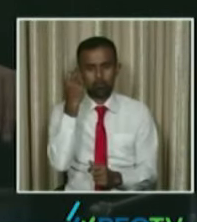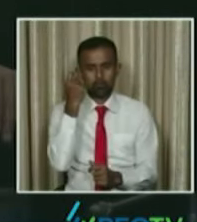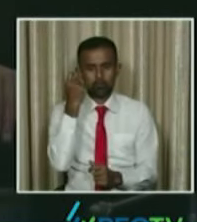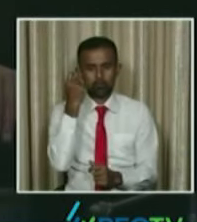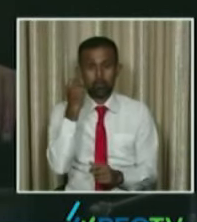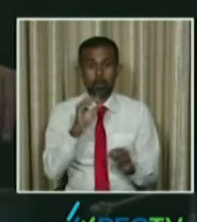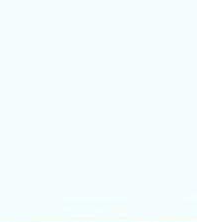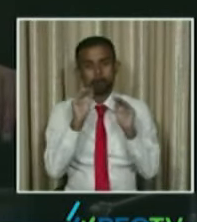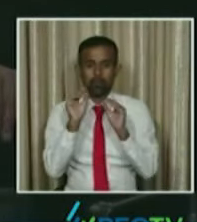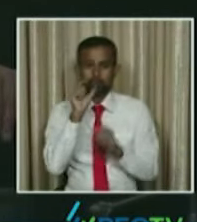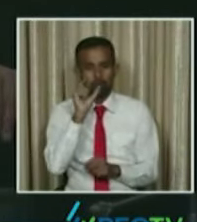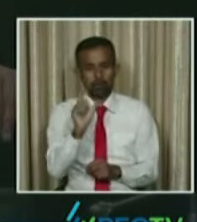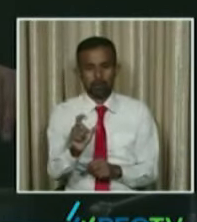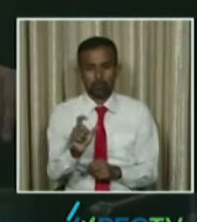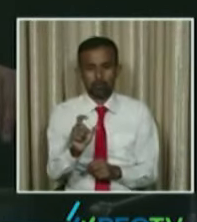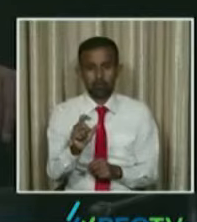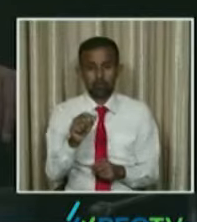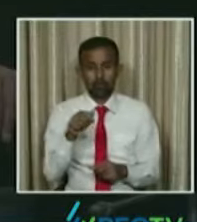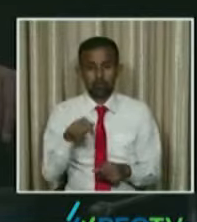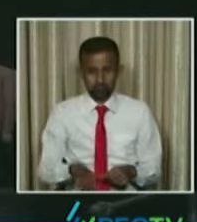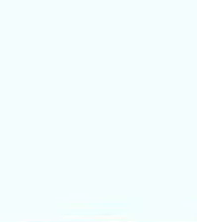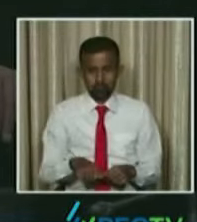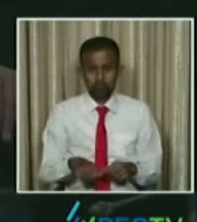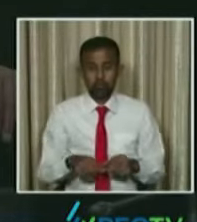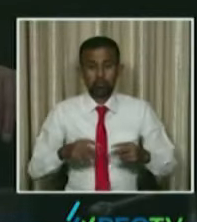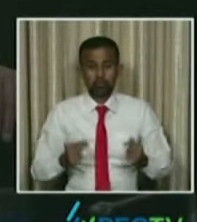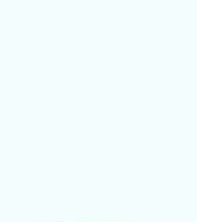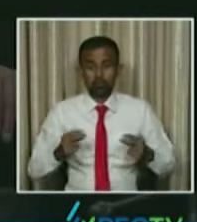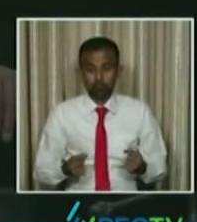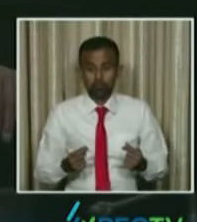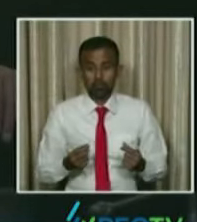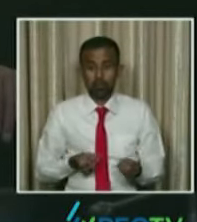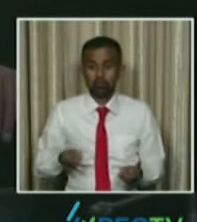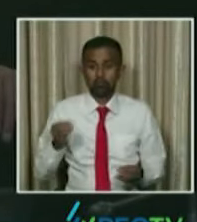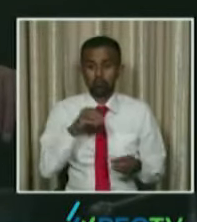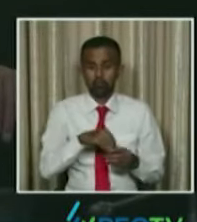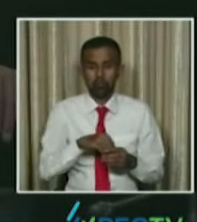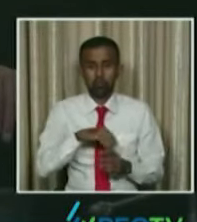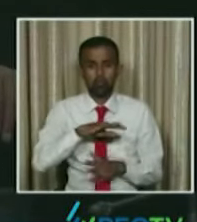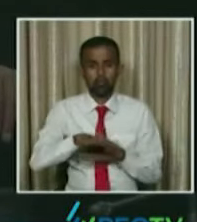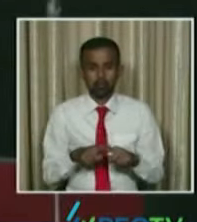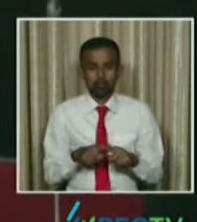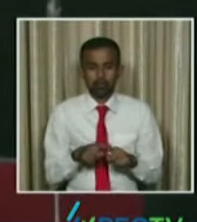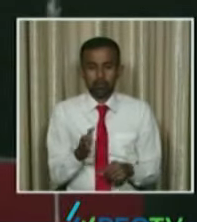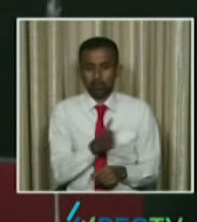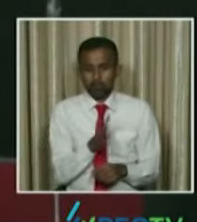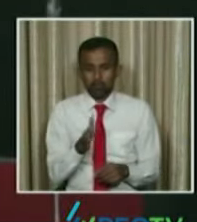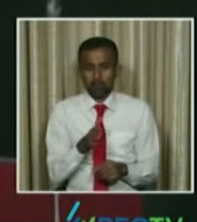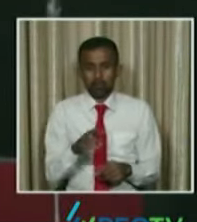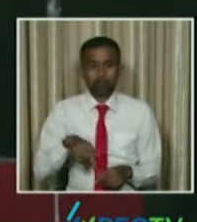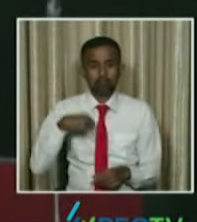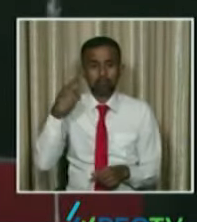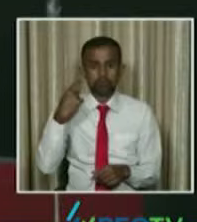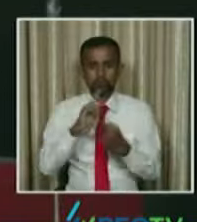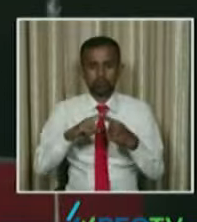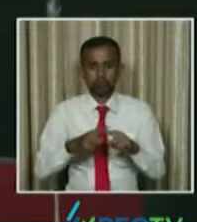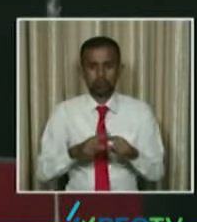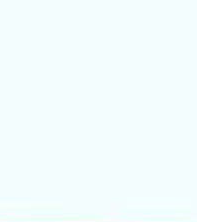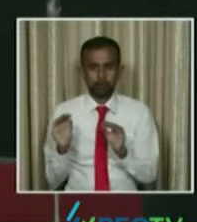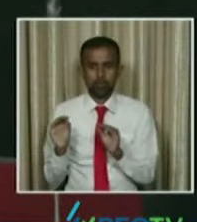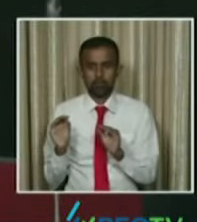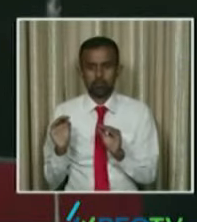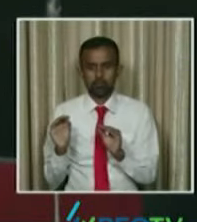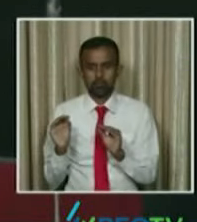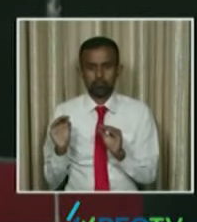ගැන සලකා බලනවා මිසක් මේ කලබලේ මේක අස්සේ දාලා මේ මොකද්ද මේ කරන්න හදන සෙල්ලම? ඊළඟ සැසිවාරයේ 8 වෙනිදා තිනුව.